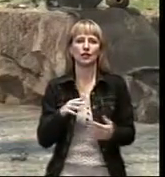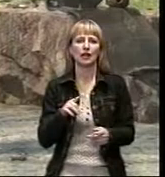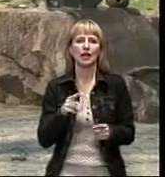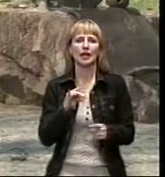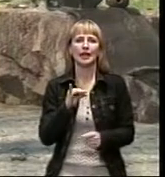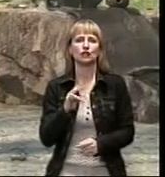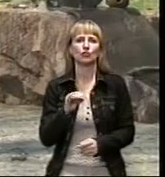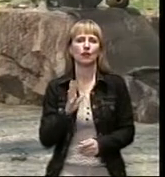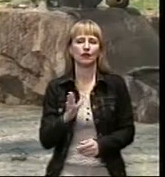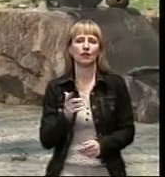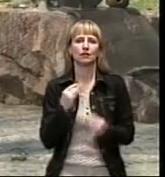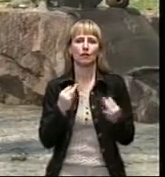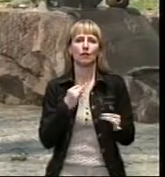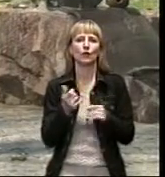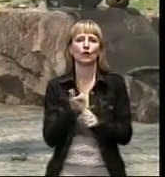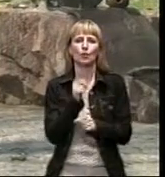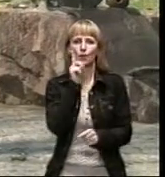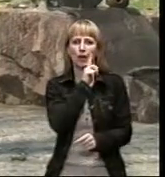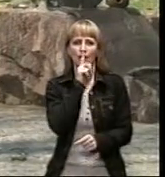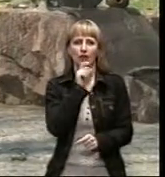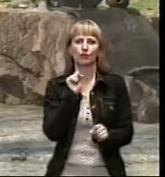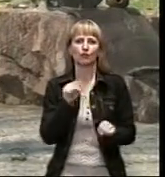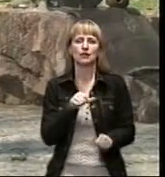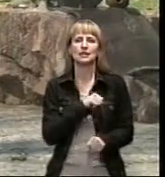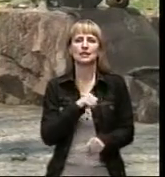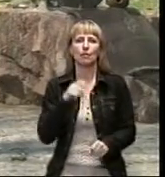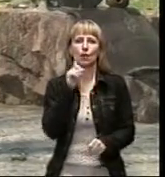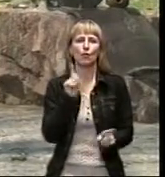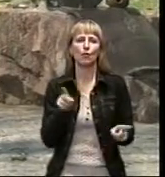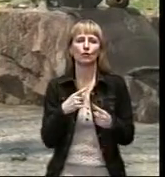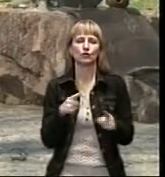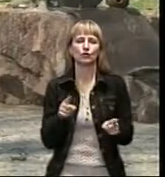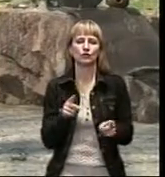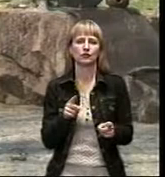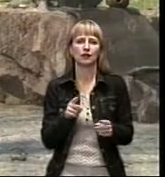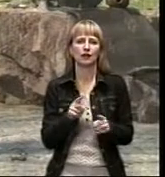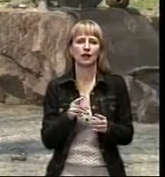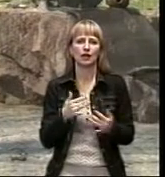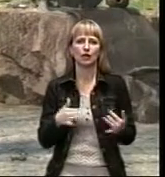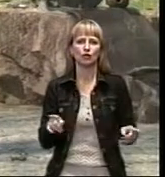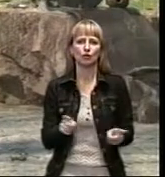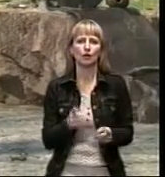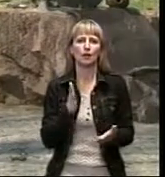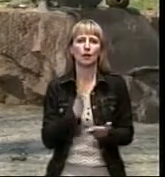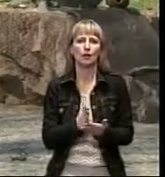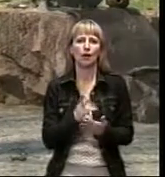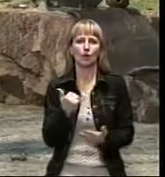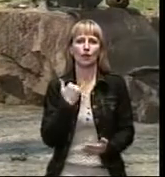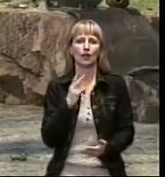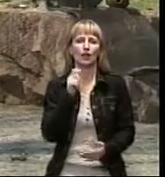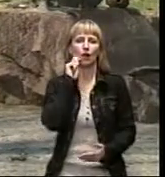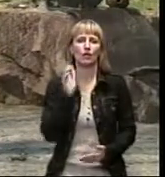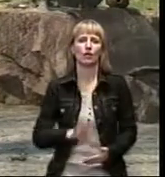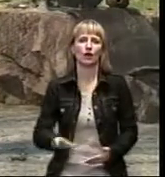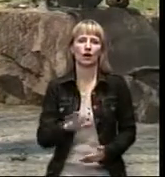про дуже маленькі, може, самі маленькі музичні інструменти, які ми маємо у нас на Україні.